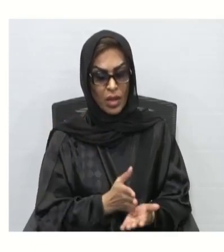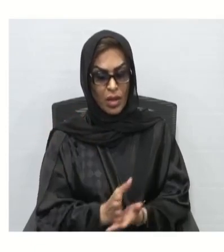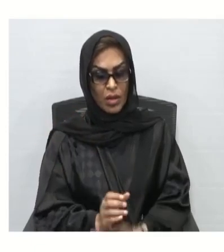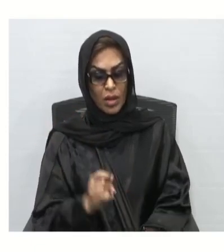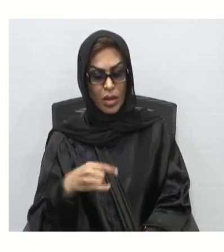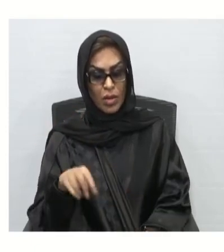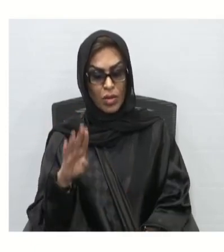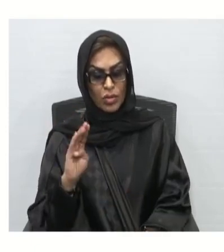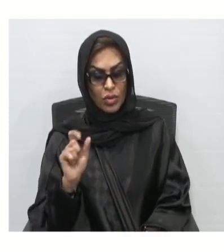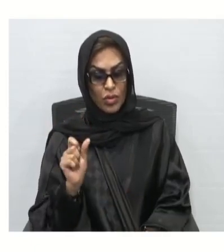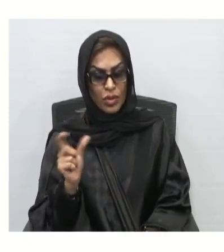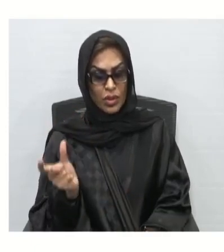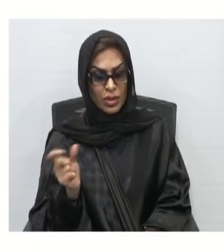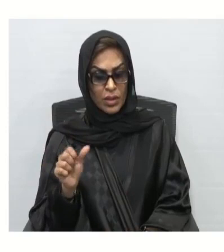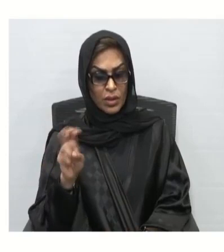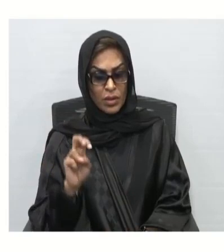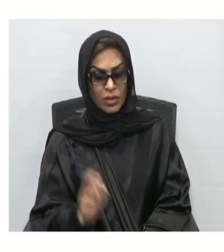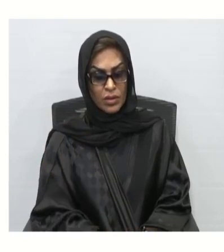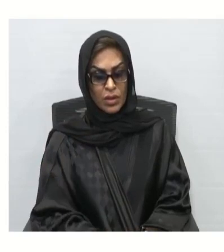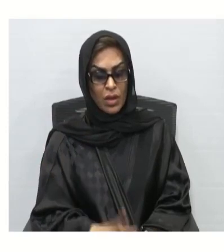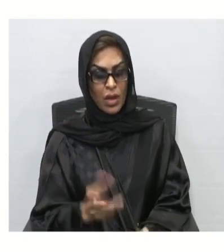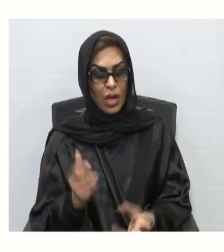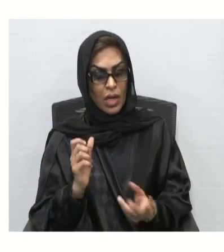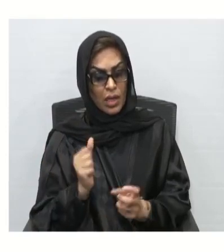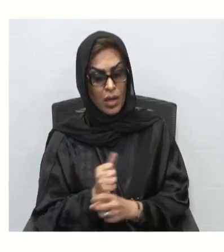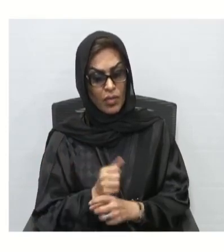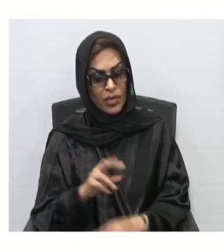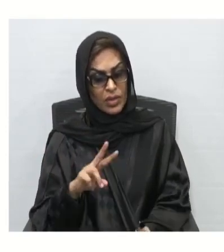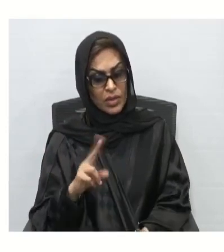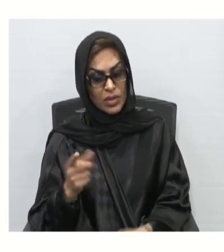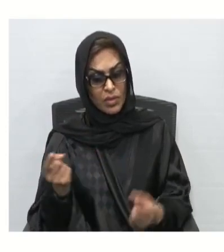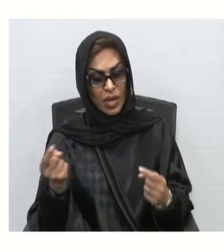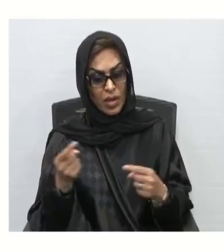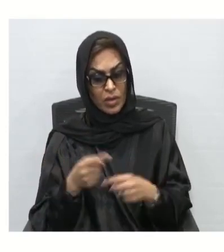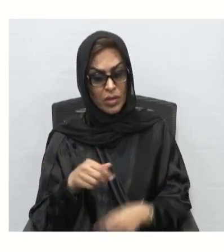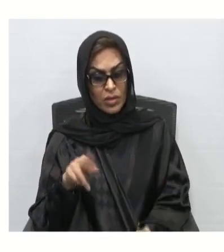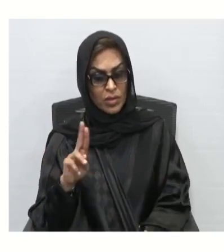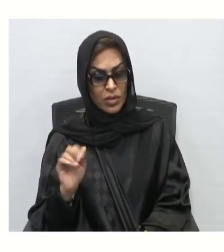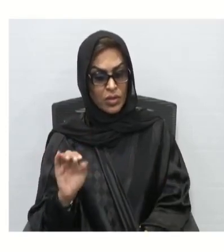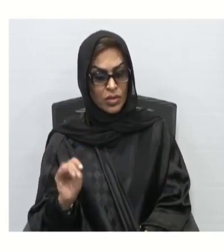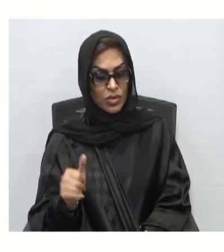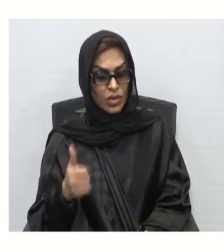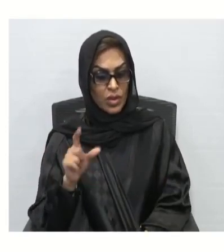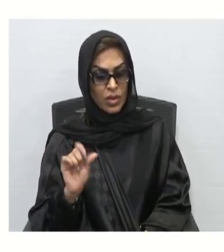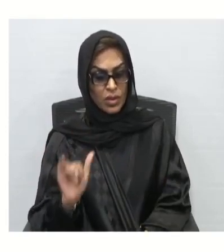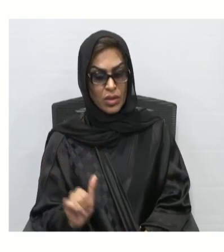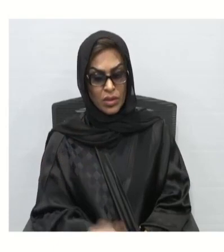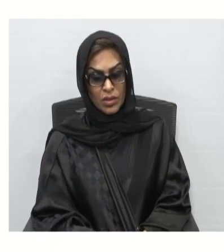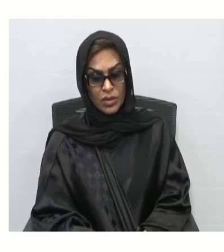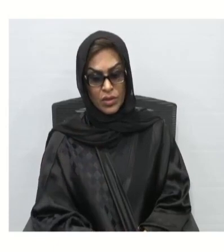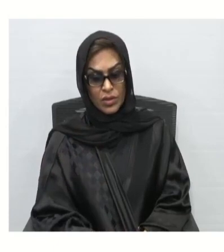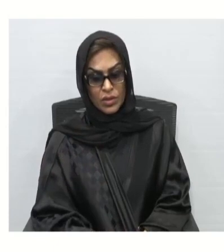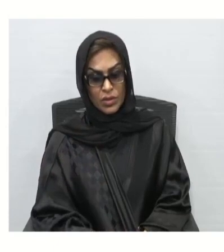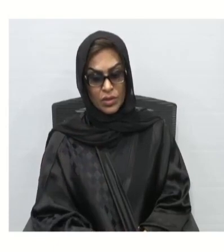الوسائل الالكترونيه اي عمليه فيها تبادل تجاري يطلق عليها شراء رقمي